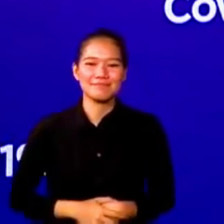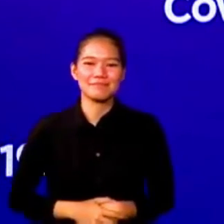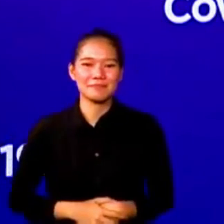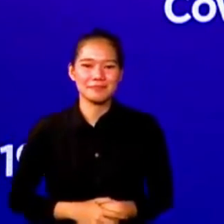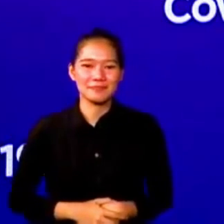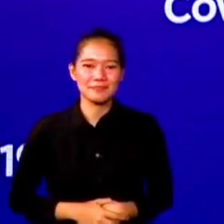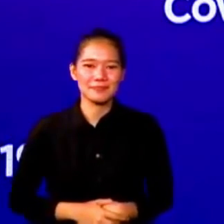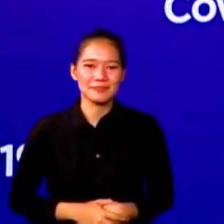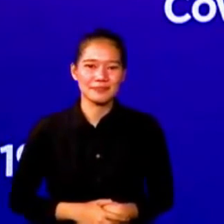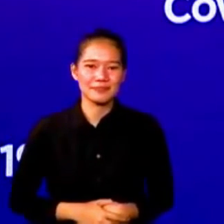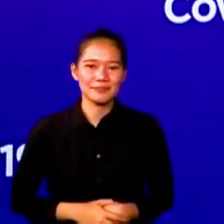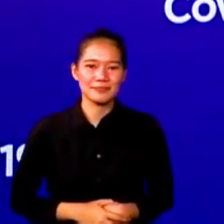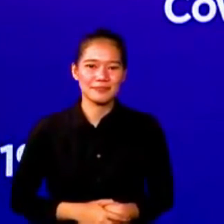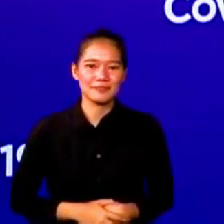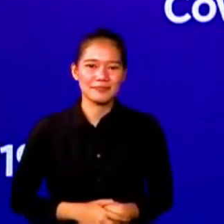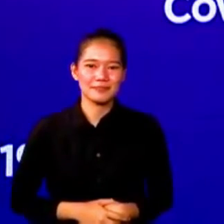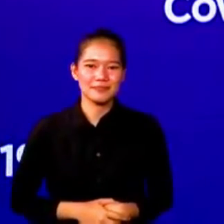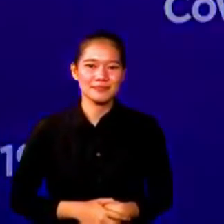jumpa